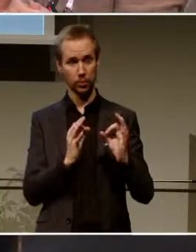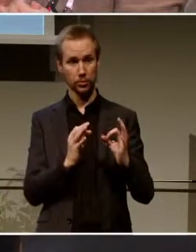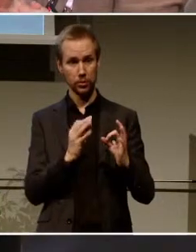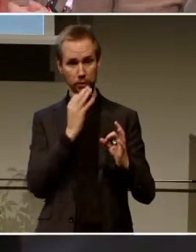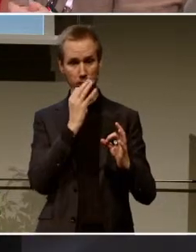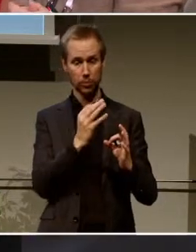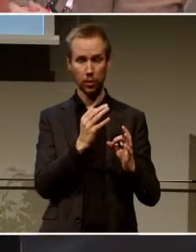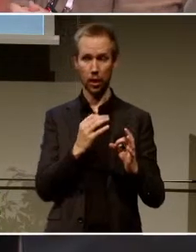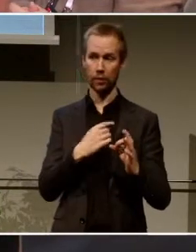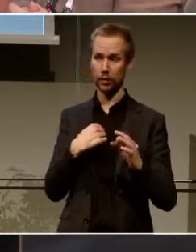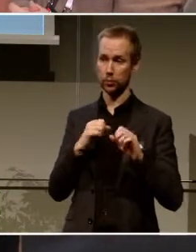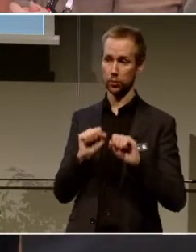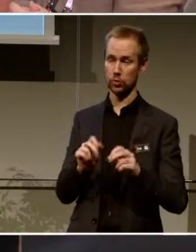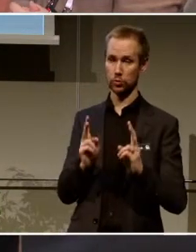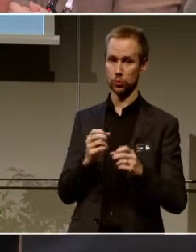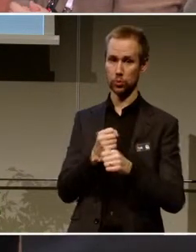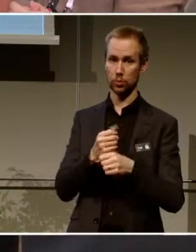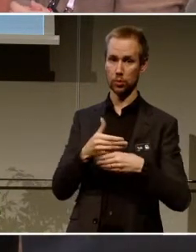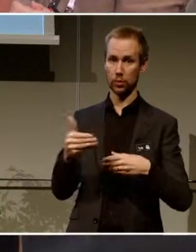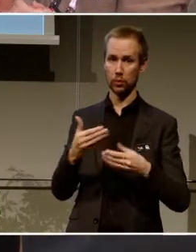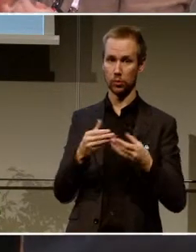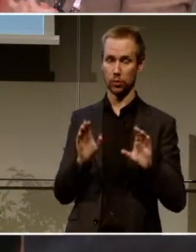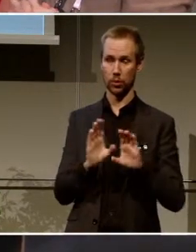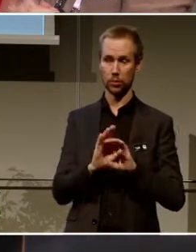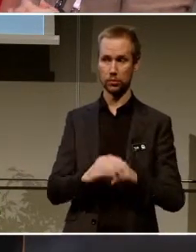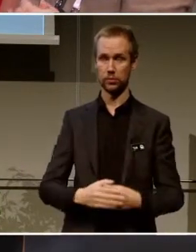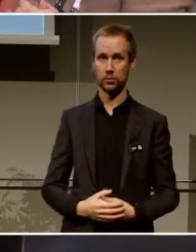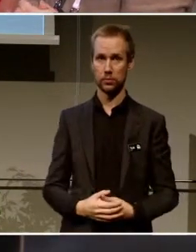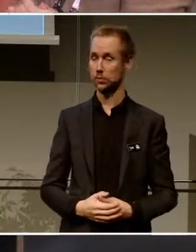lokalen. Just. Hur tänker du, Rebecka?